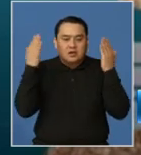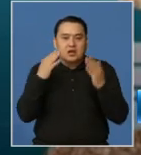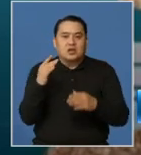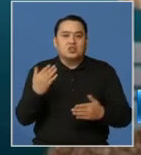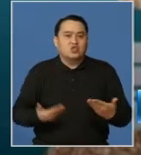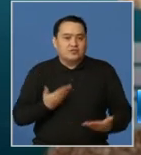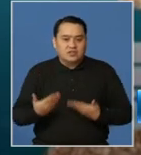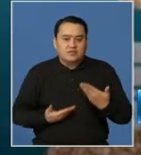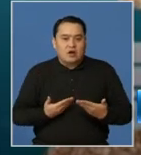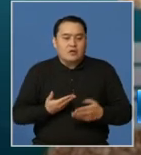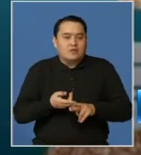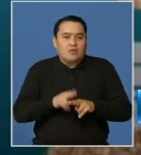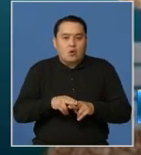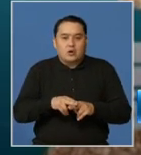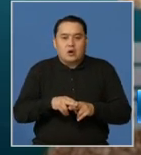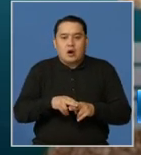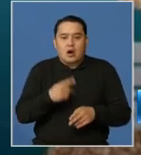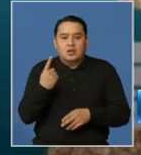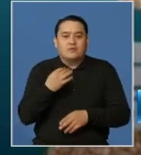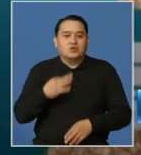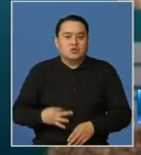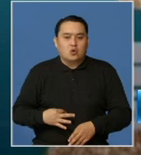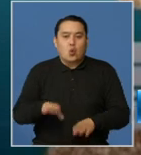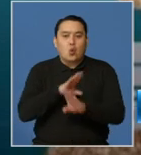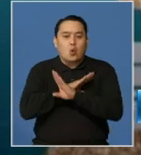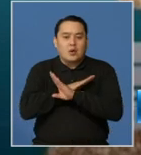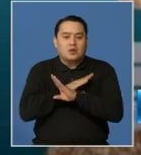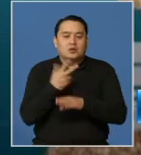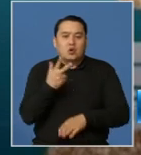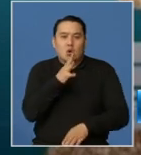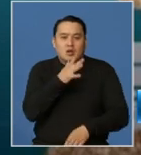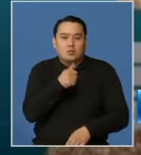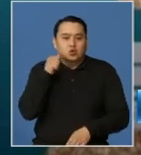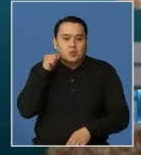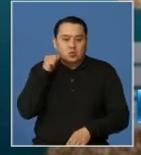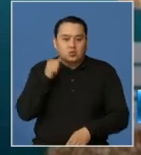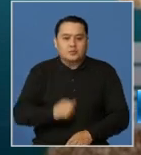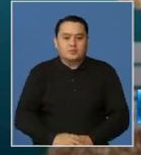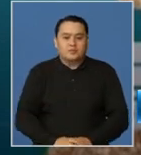ребенок. Родители мальчика уже потеряли одного сына. Он умер в возрасте 3 лет в прошлом году.